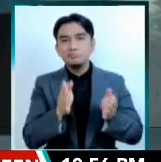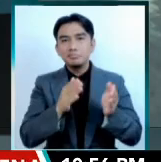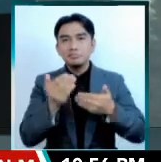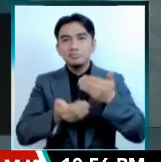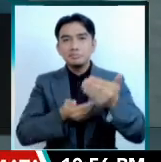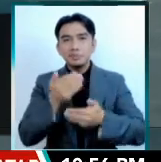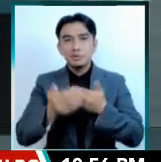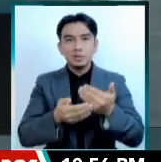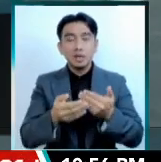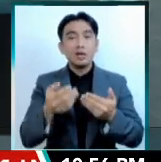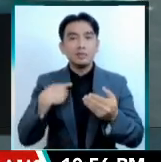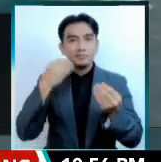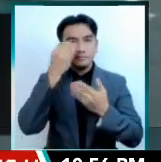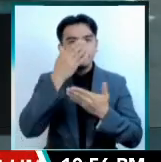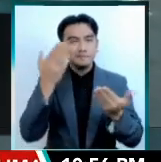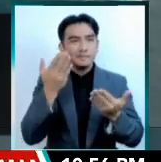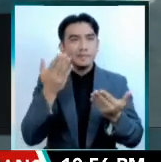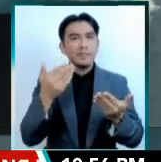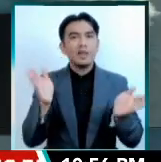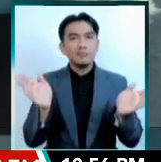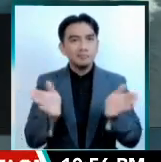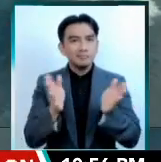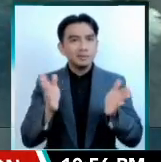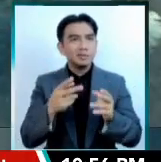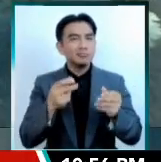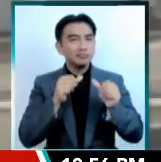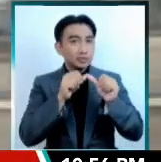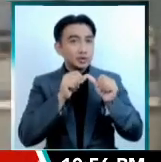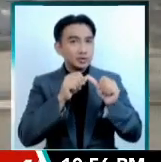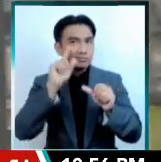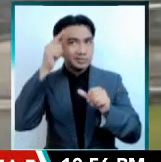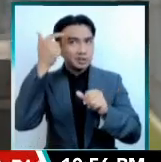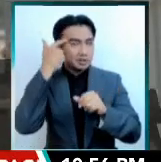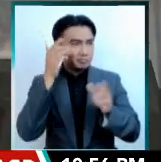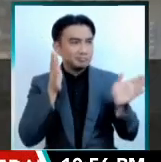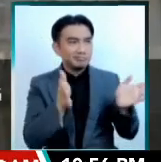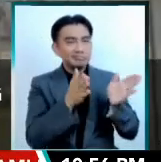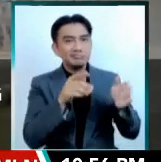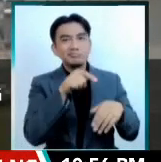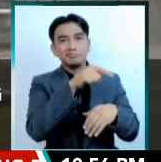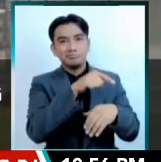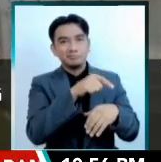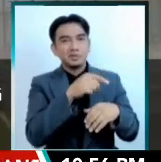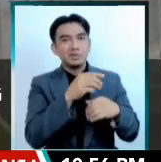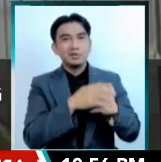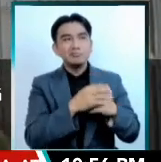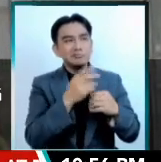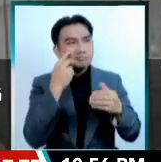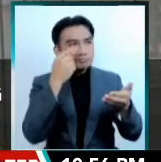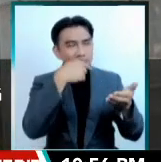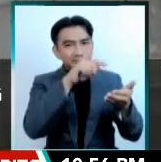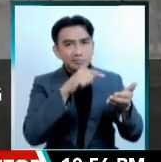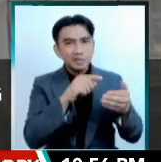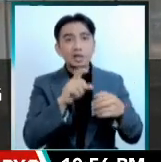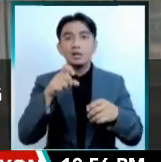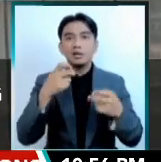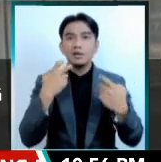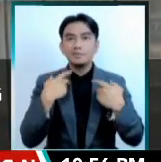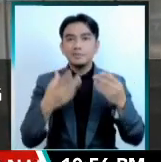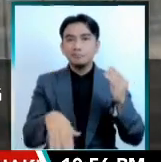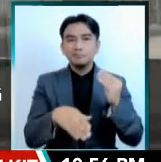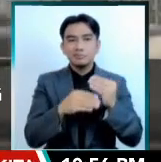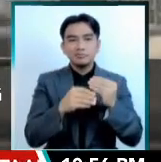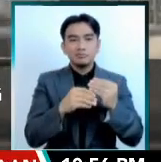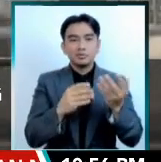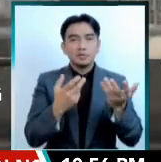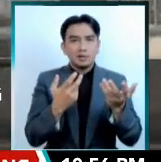na ituloy ng Senado ang pag-iimbestiga nito. Hinikayat din nila ang ombudsman na gamitin ang kapangyarihan nito bago mahuli ang